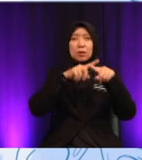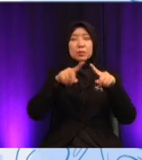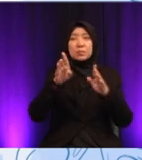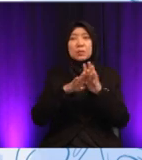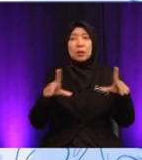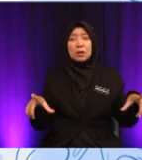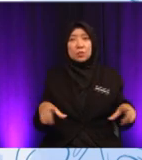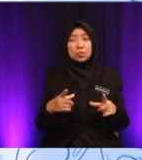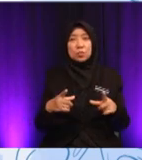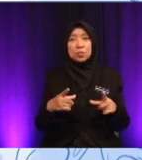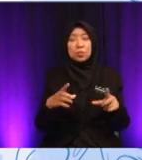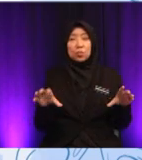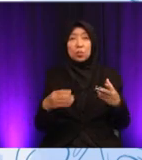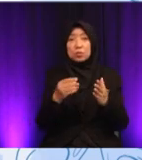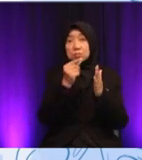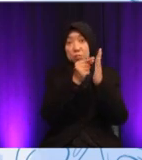buat